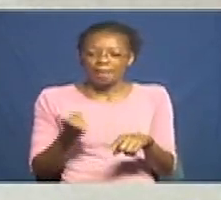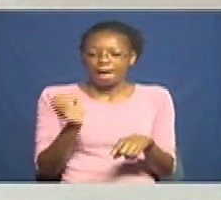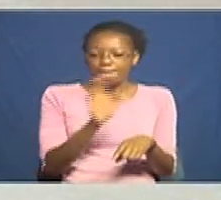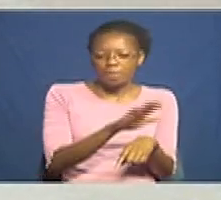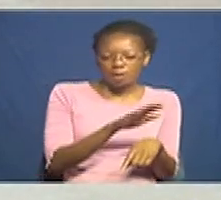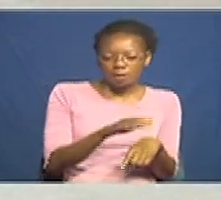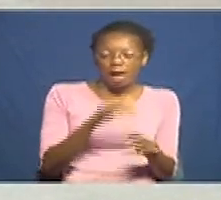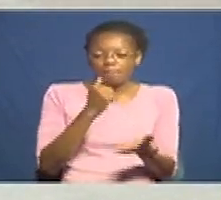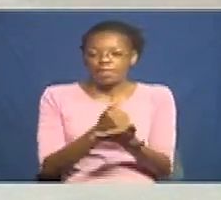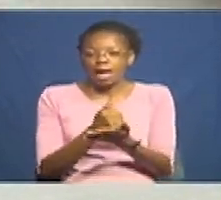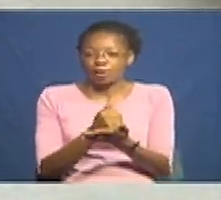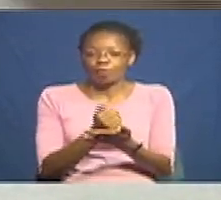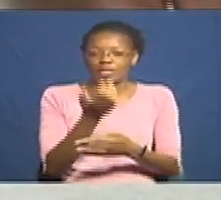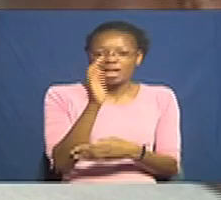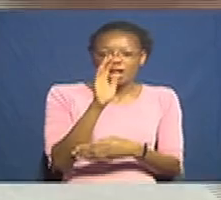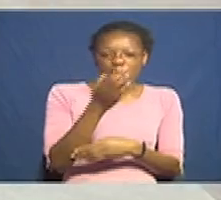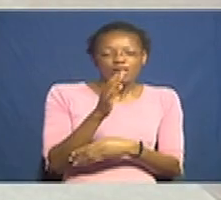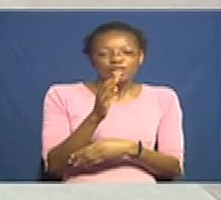kwa press